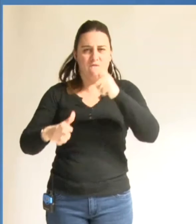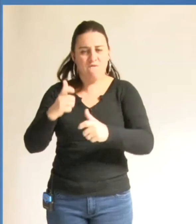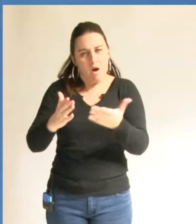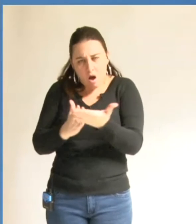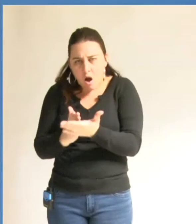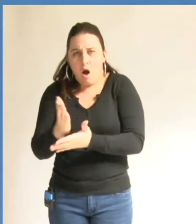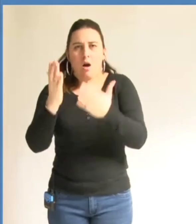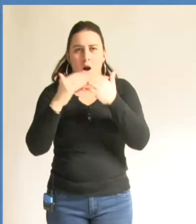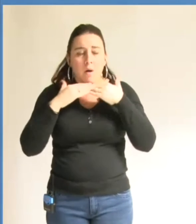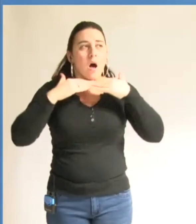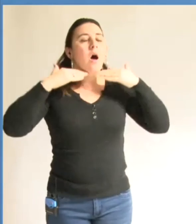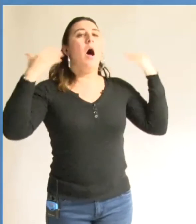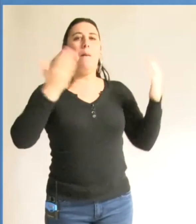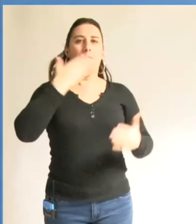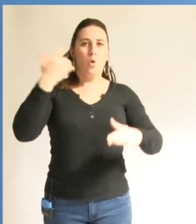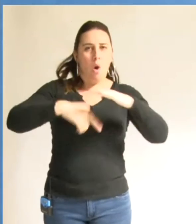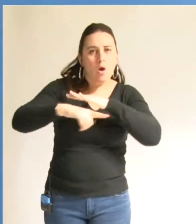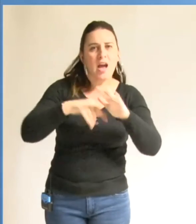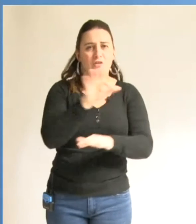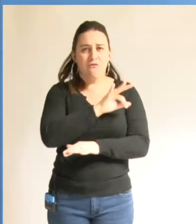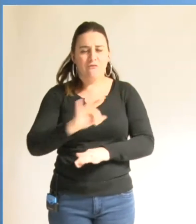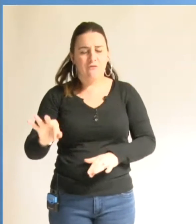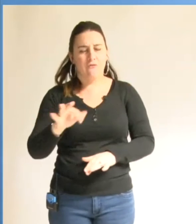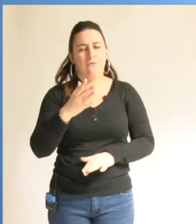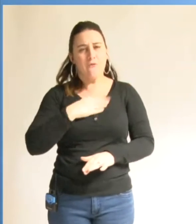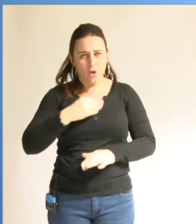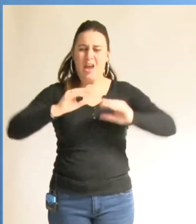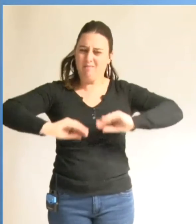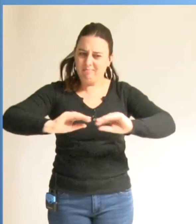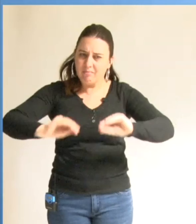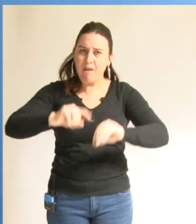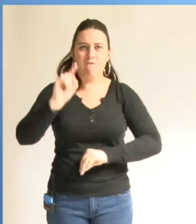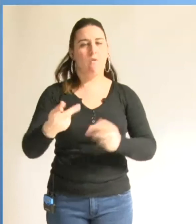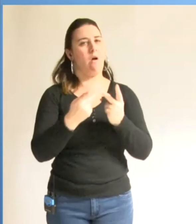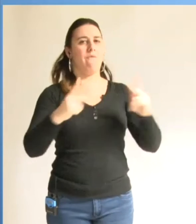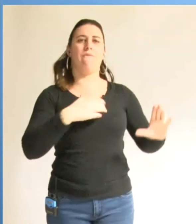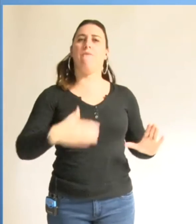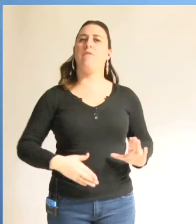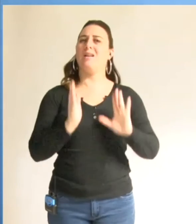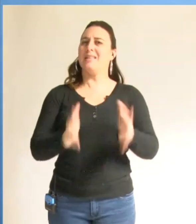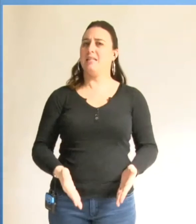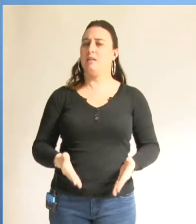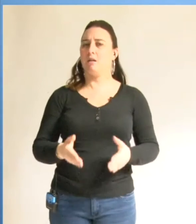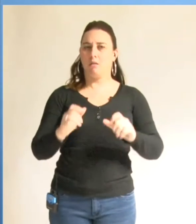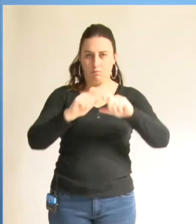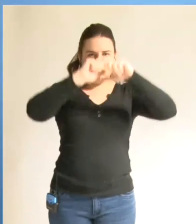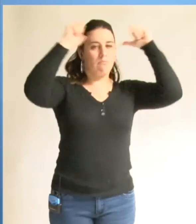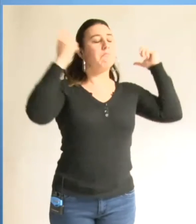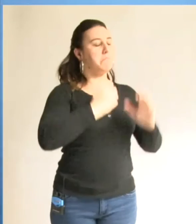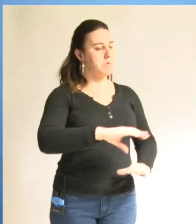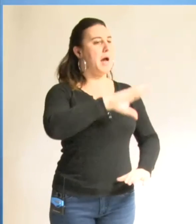donner les capacités de langage, d'apprentissage de la langue. Ça, c'est ce qu'une ville doit définir si elle veut être à la fois